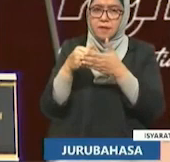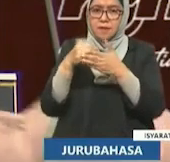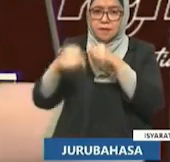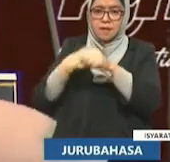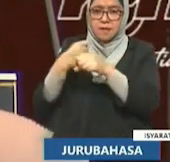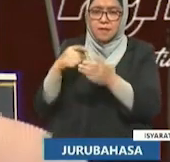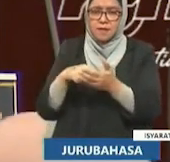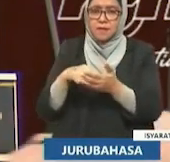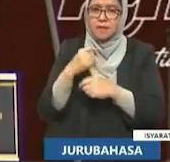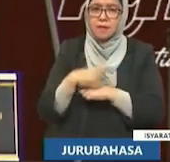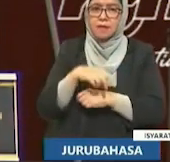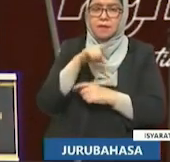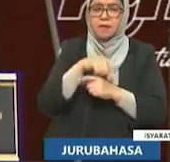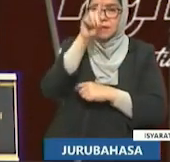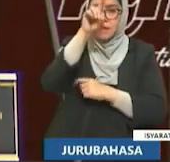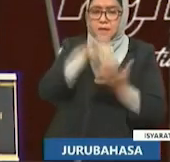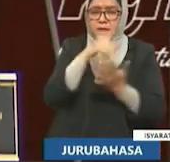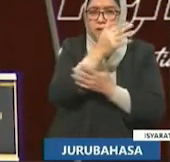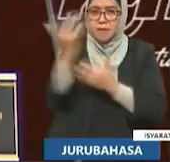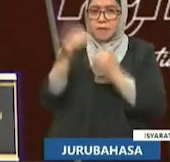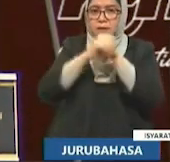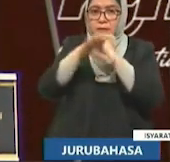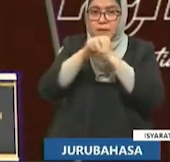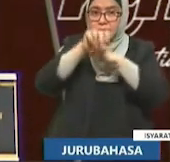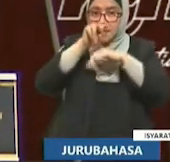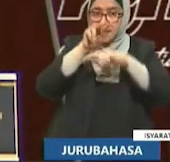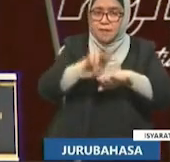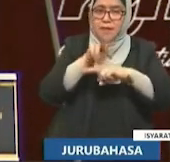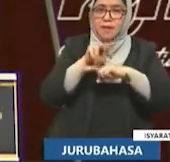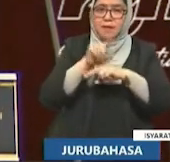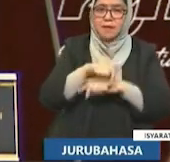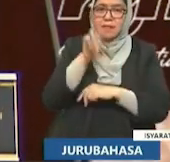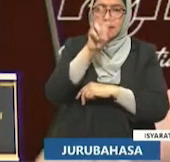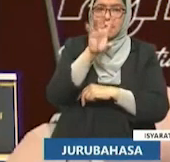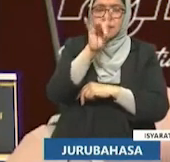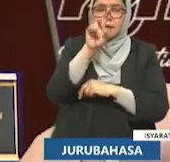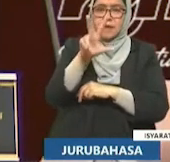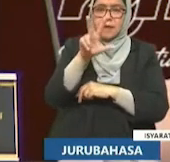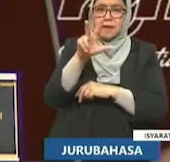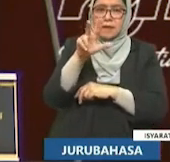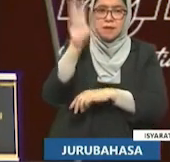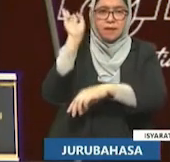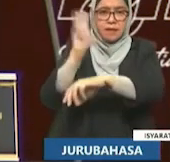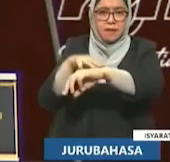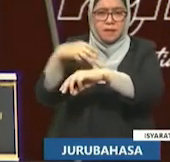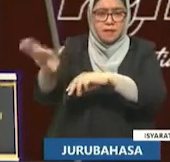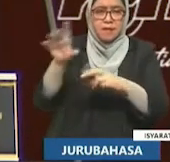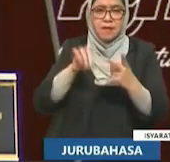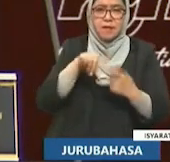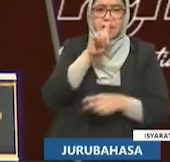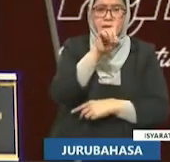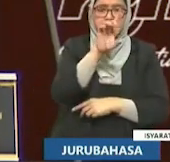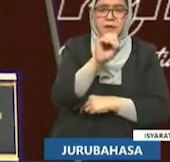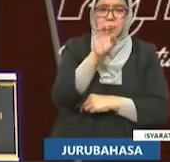1775 iklan kosmetik telah dipantau 283 telah diberi amanah dan 114 matic telah